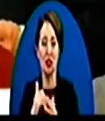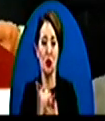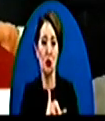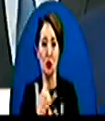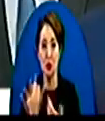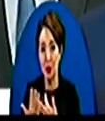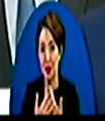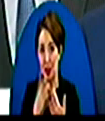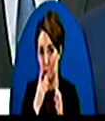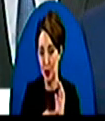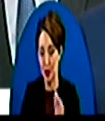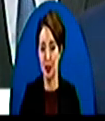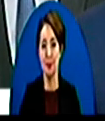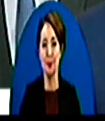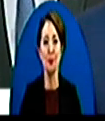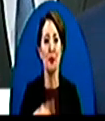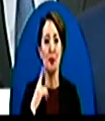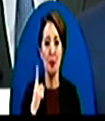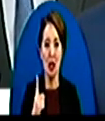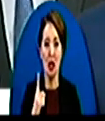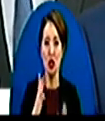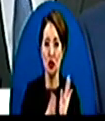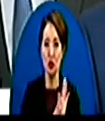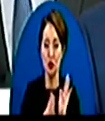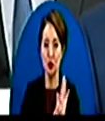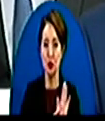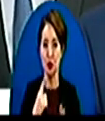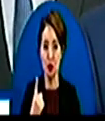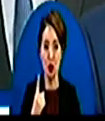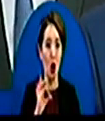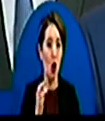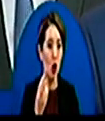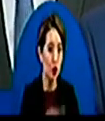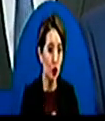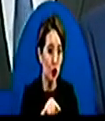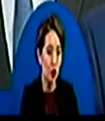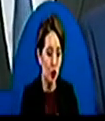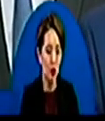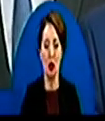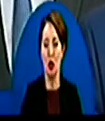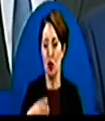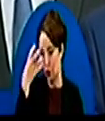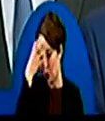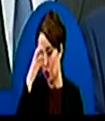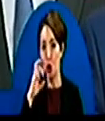байна. 1991 онд төрийн өмчийн үйлдвэрүүд дээр